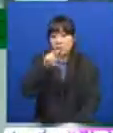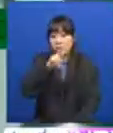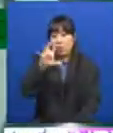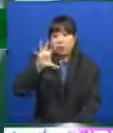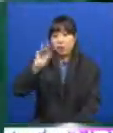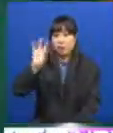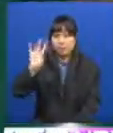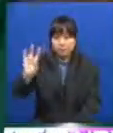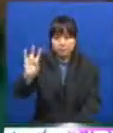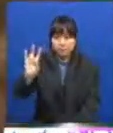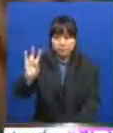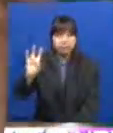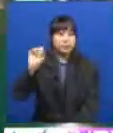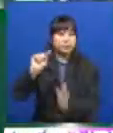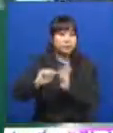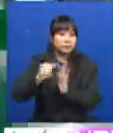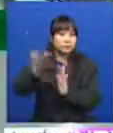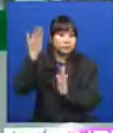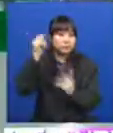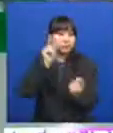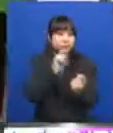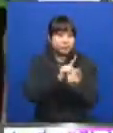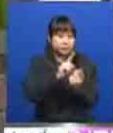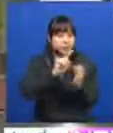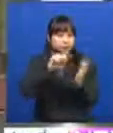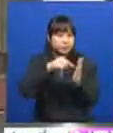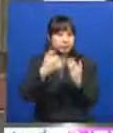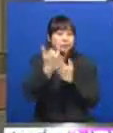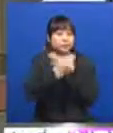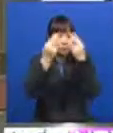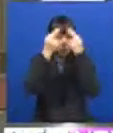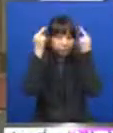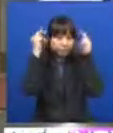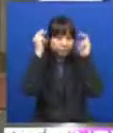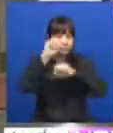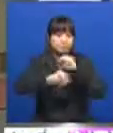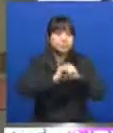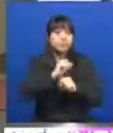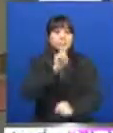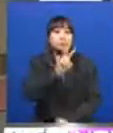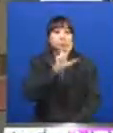คนนับจากที่เริ่มพบการระบาดครั้งแรกที่ซาอุดิอาระเบียในปี